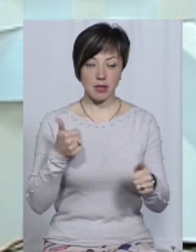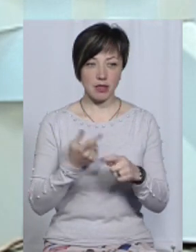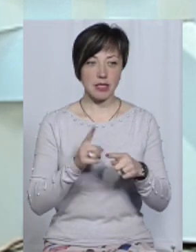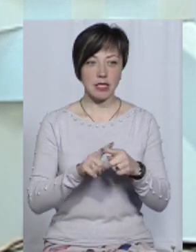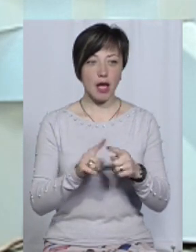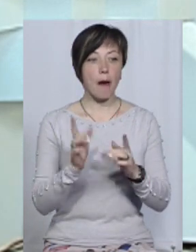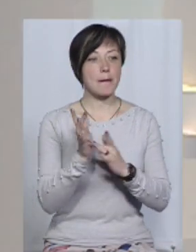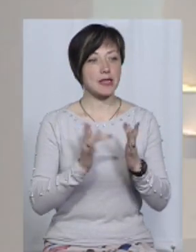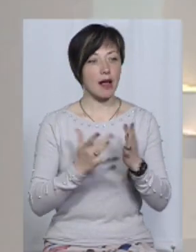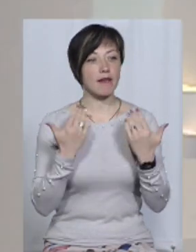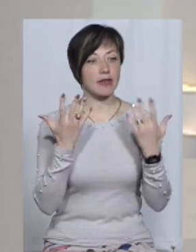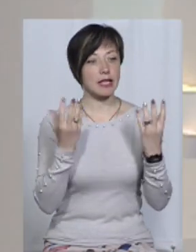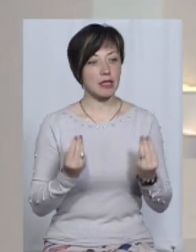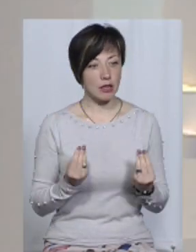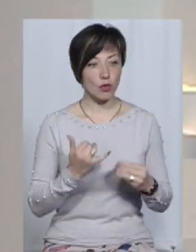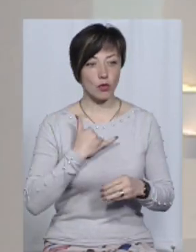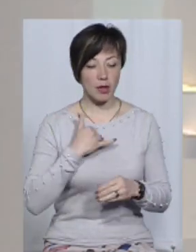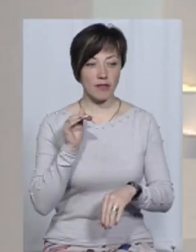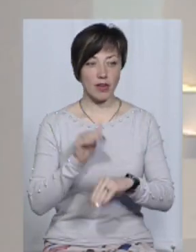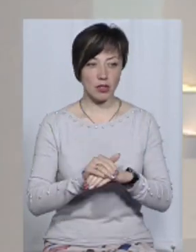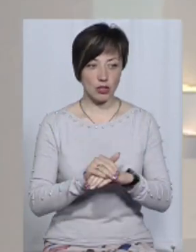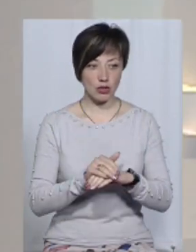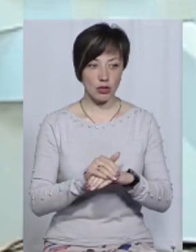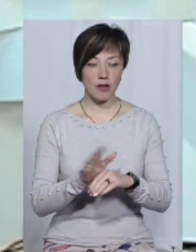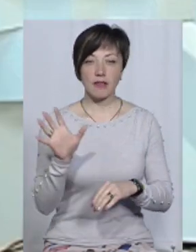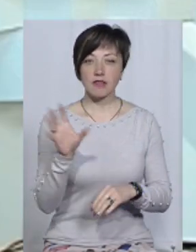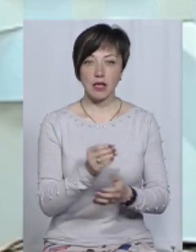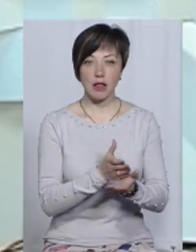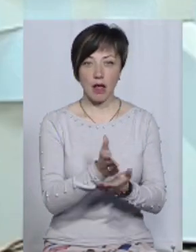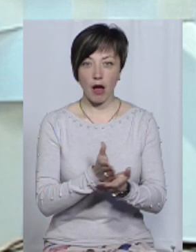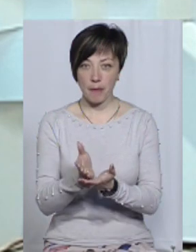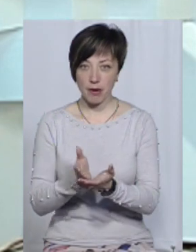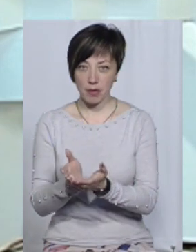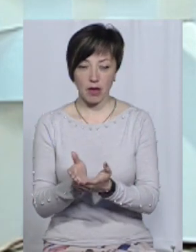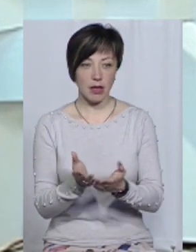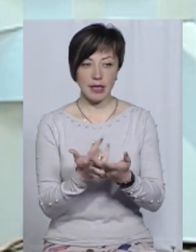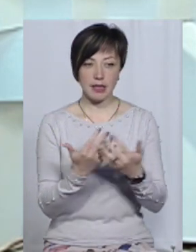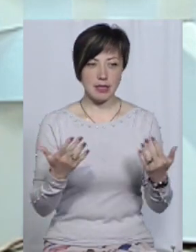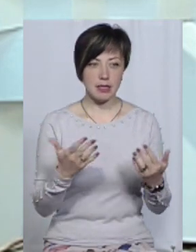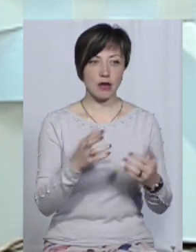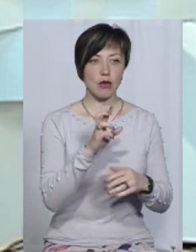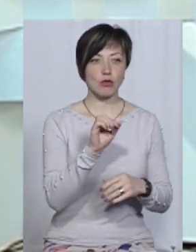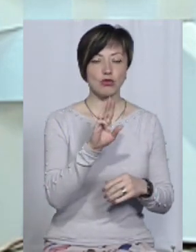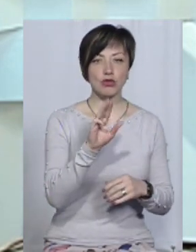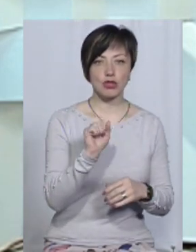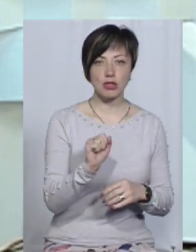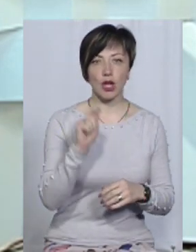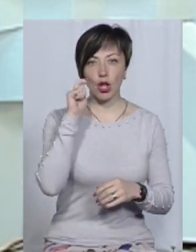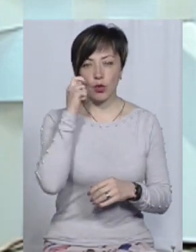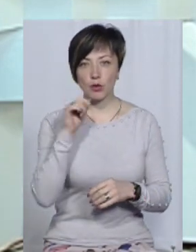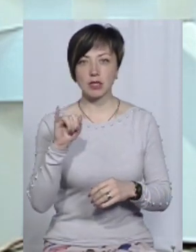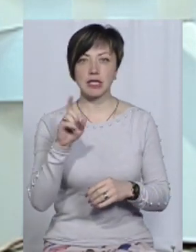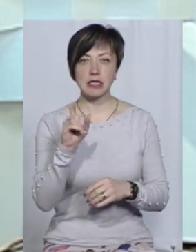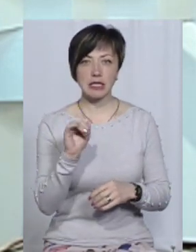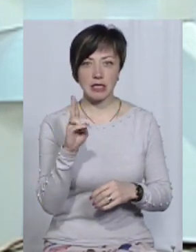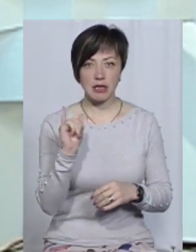на ці пасхальні вихідні, їх чимало, в мене фактично усі напрямки, а вони абсолютно різні, це і Буша Вінницька, це і Луцьк, це